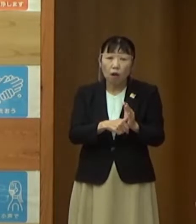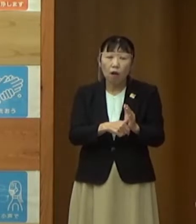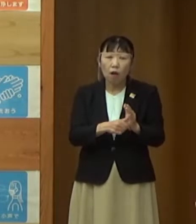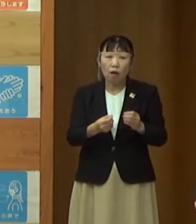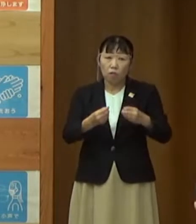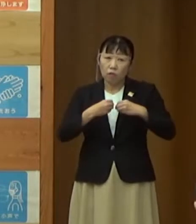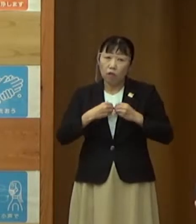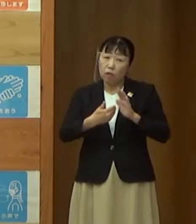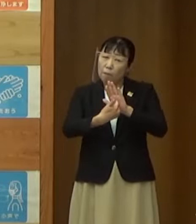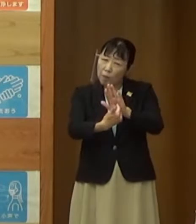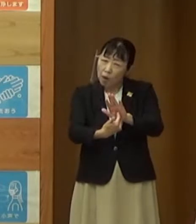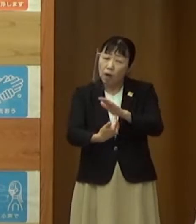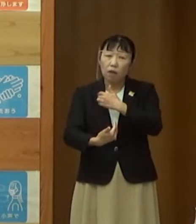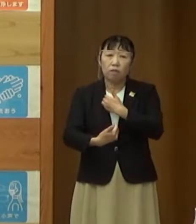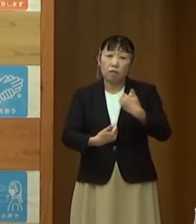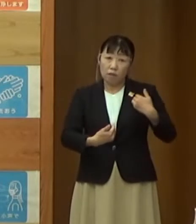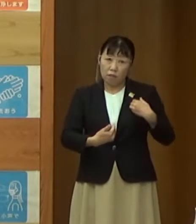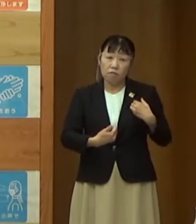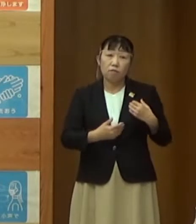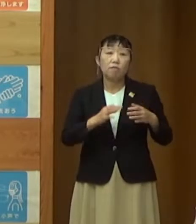制については